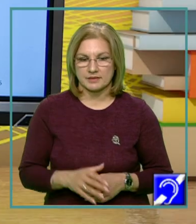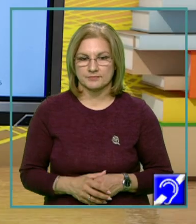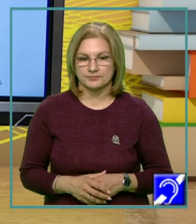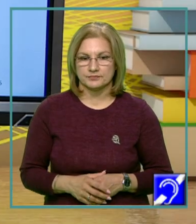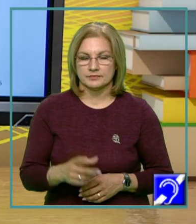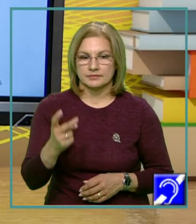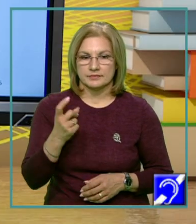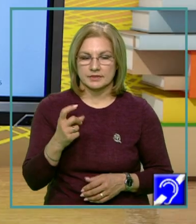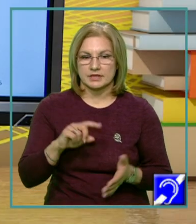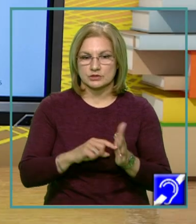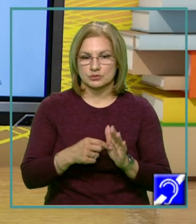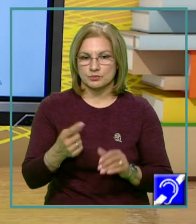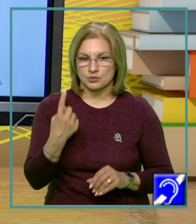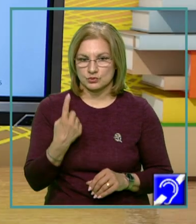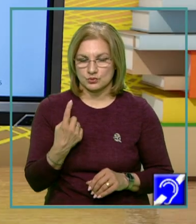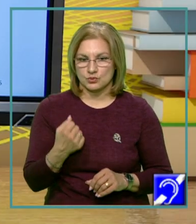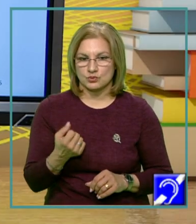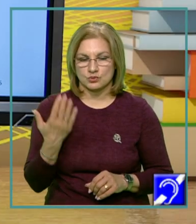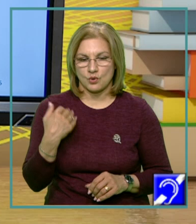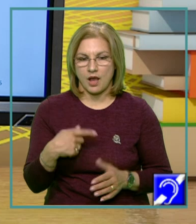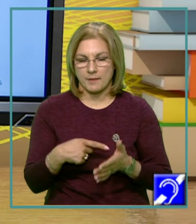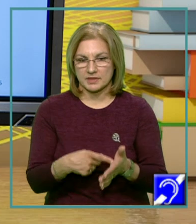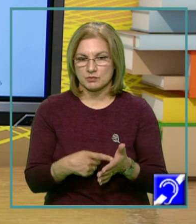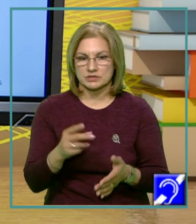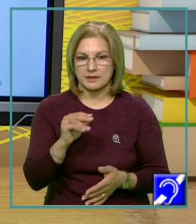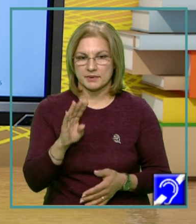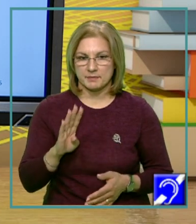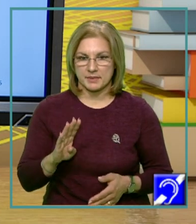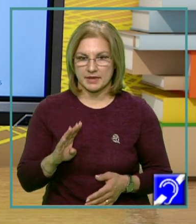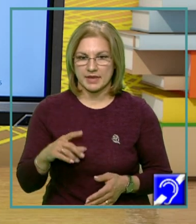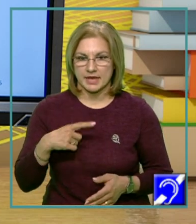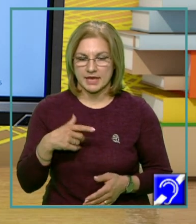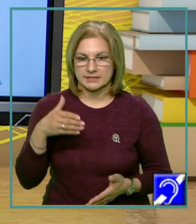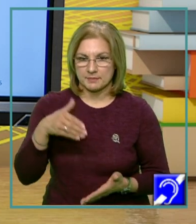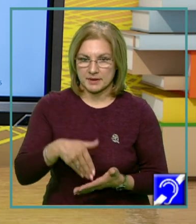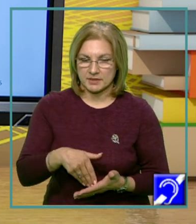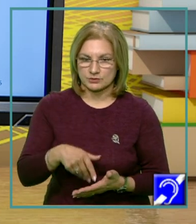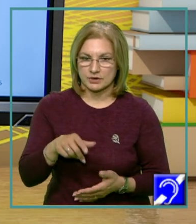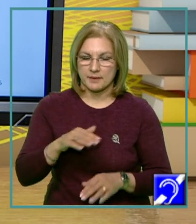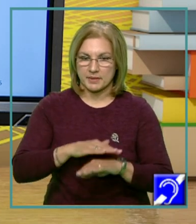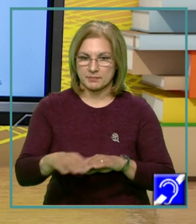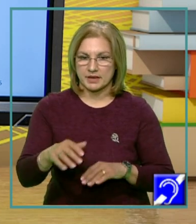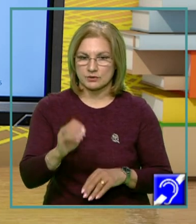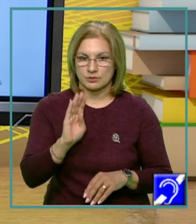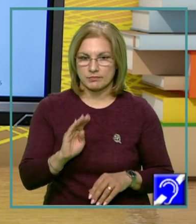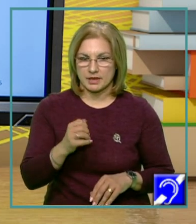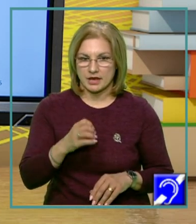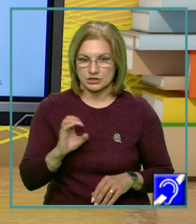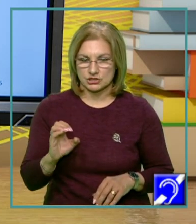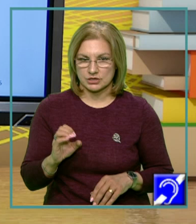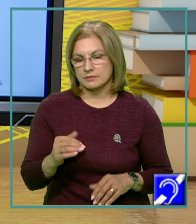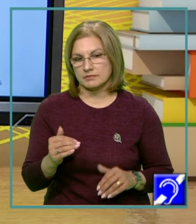sub punctul 1 când am demonstrat că pe B este perpendicular pe Planul B essent